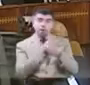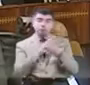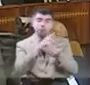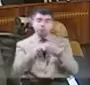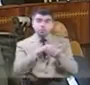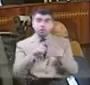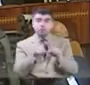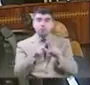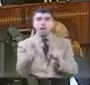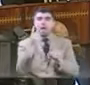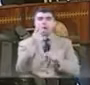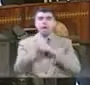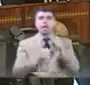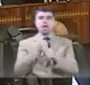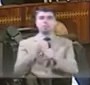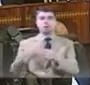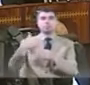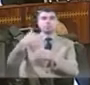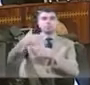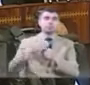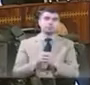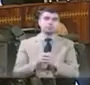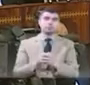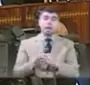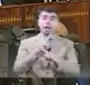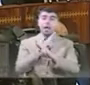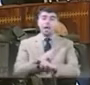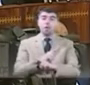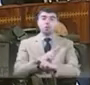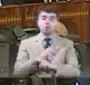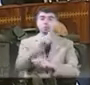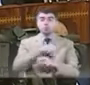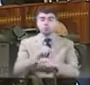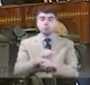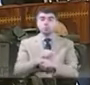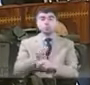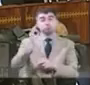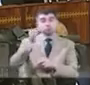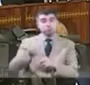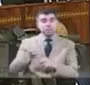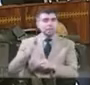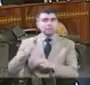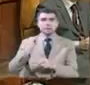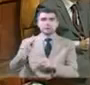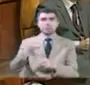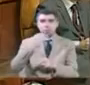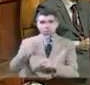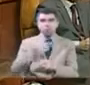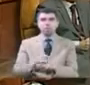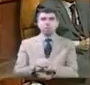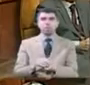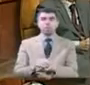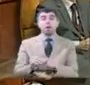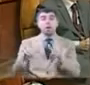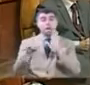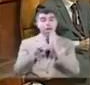تغطية أكثر من سنتين من حقوق المتقاعدين وساعتها، وبطريقة تلقائية